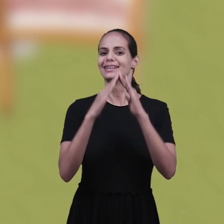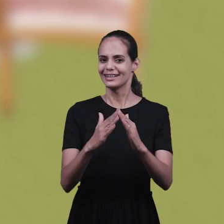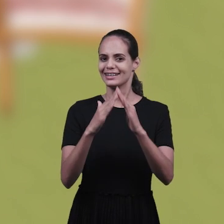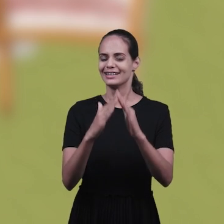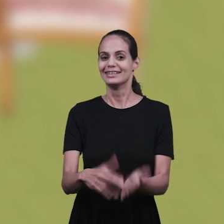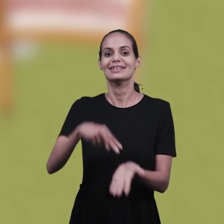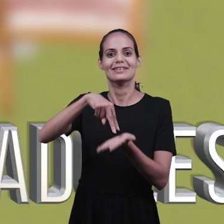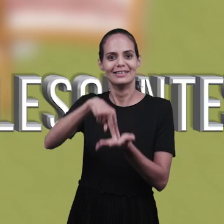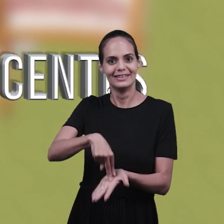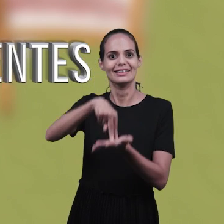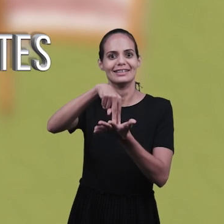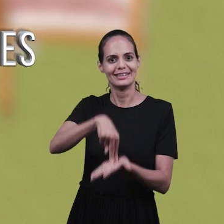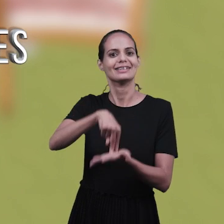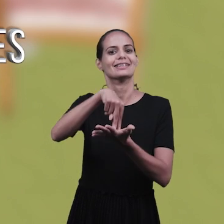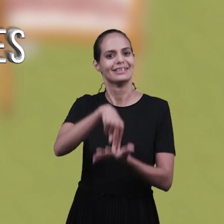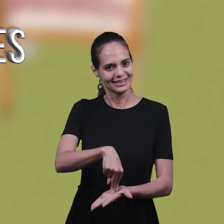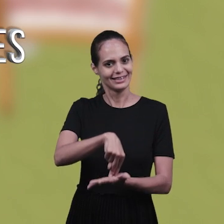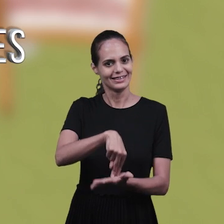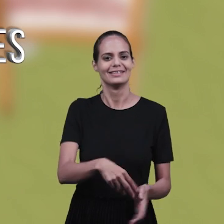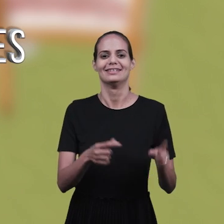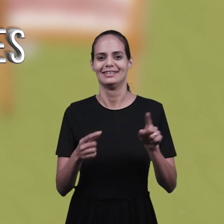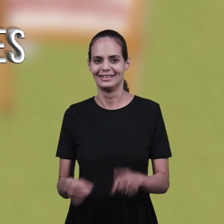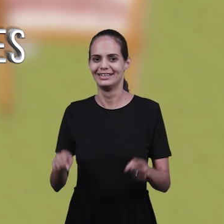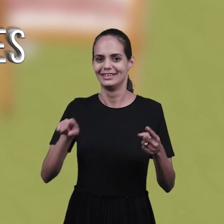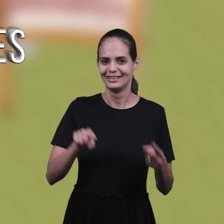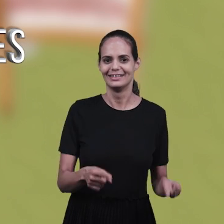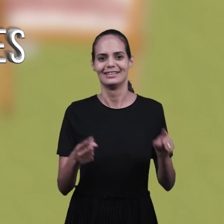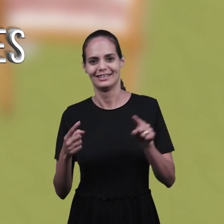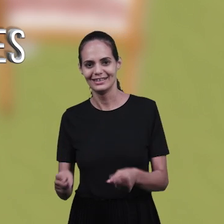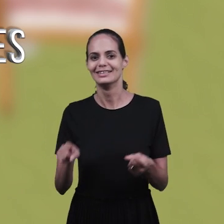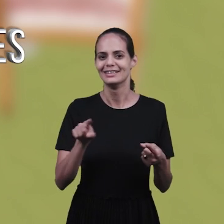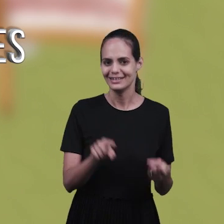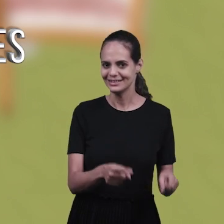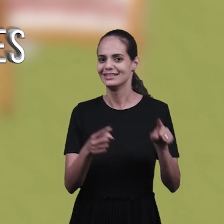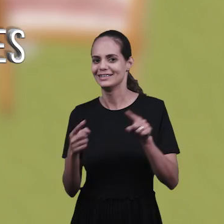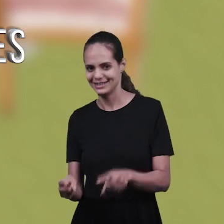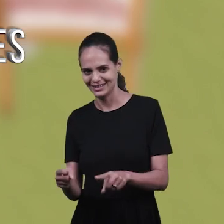Minha casa firme está.